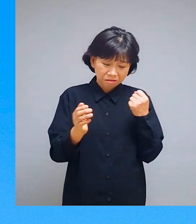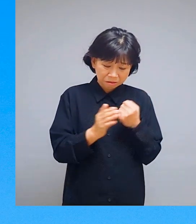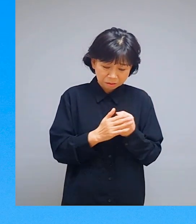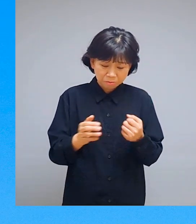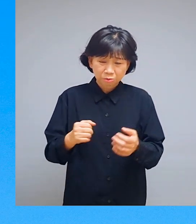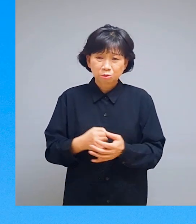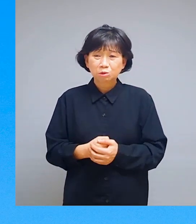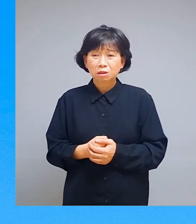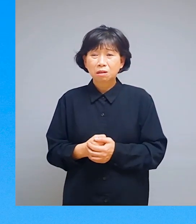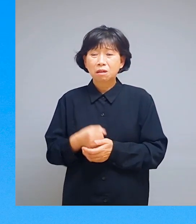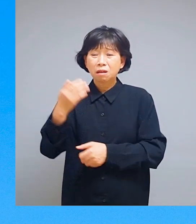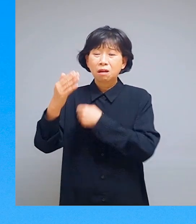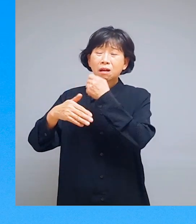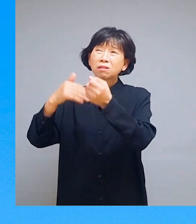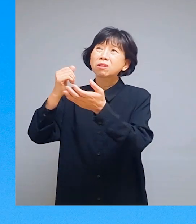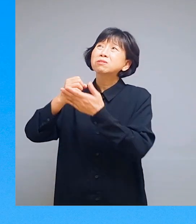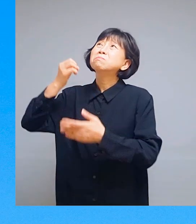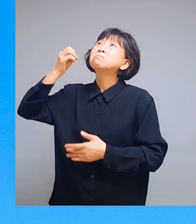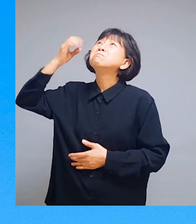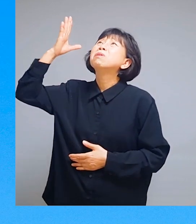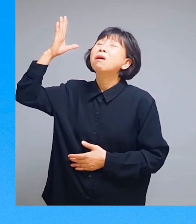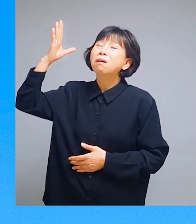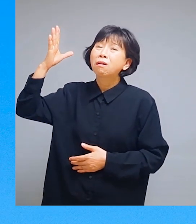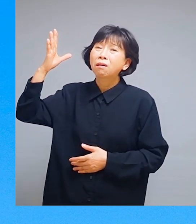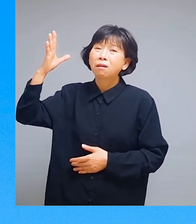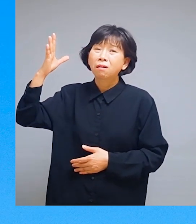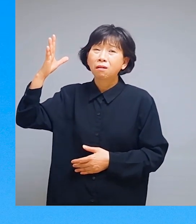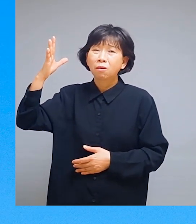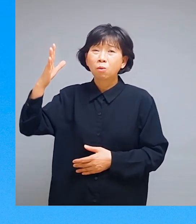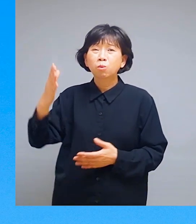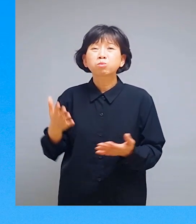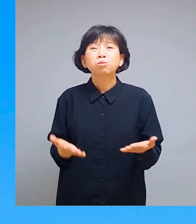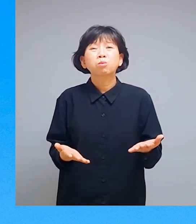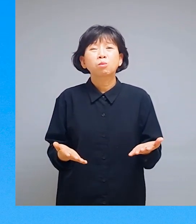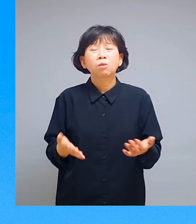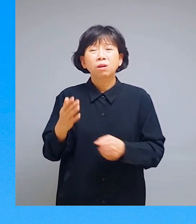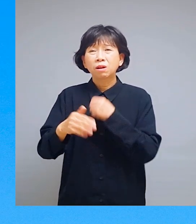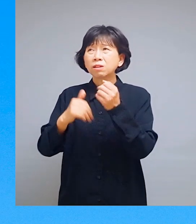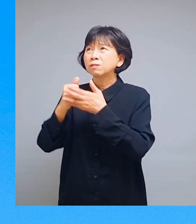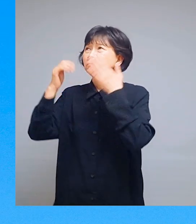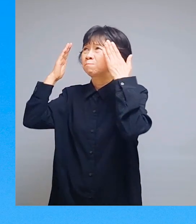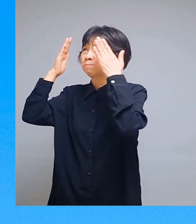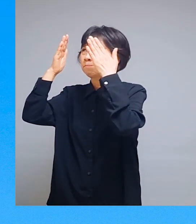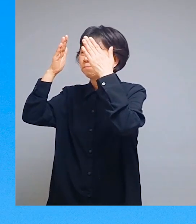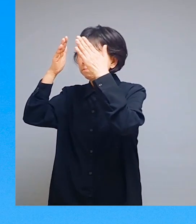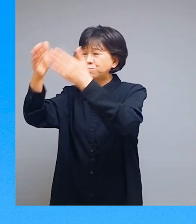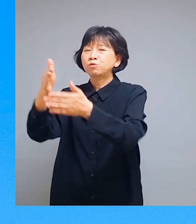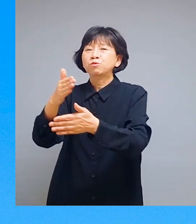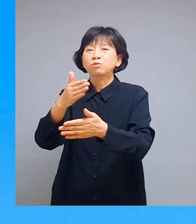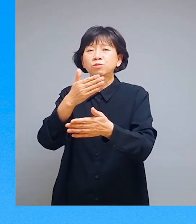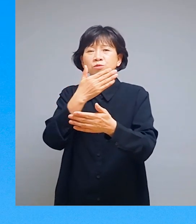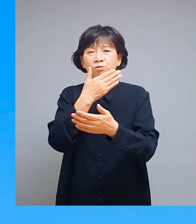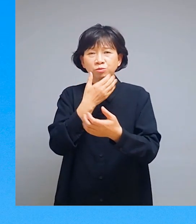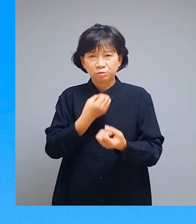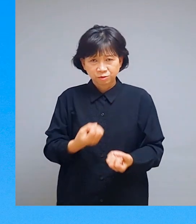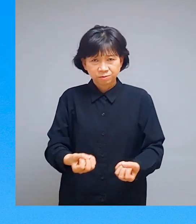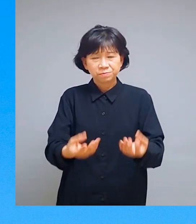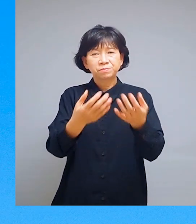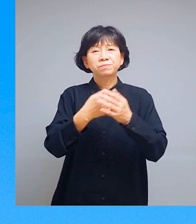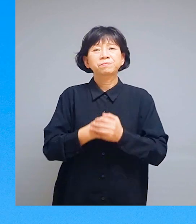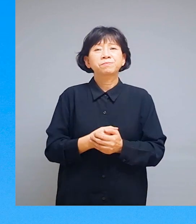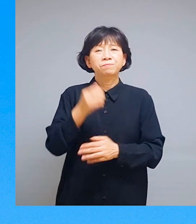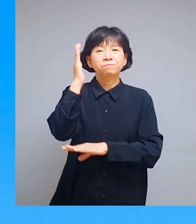때문에 하나님을 잊기가 쉬운 거예요. 하나님을 집중하실 수 있기를 주님의 이름으로 부탁을 드립니다.